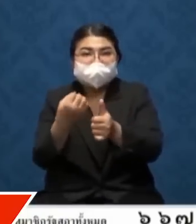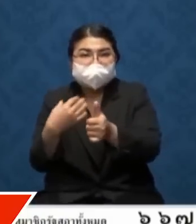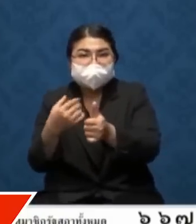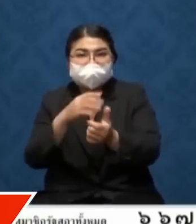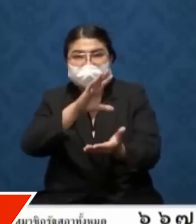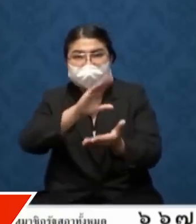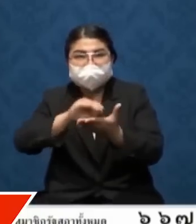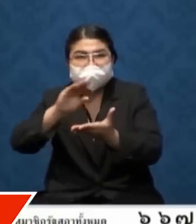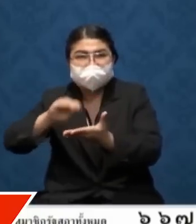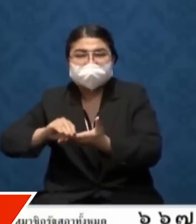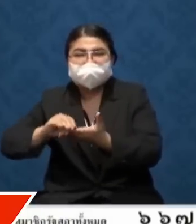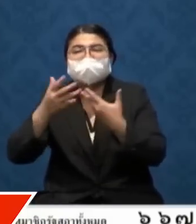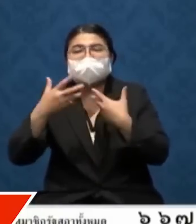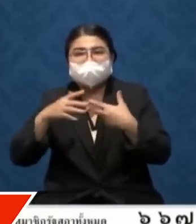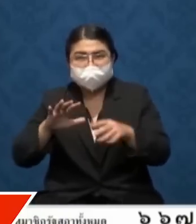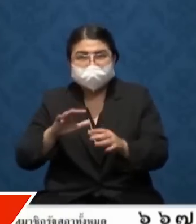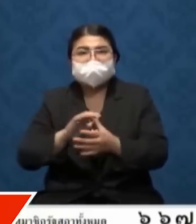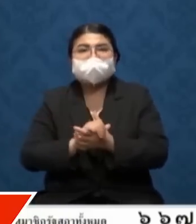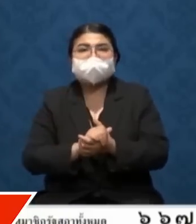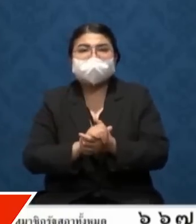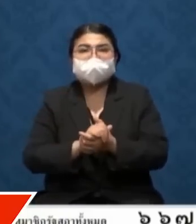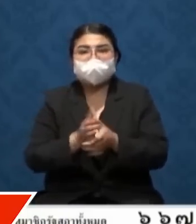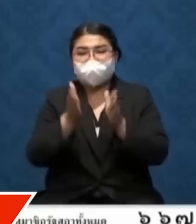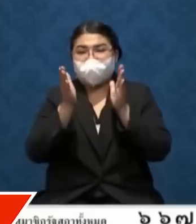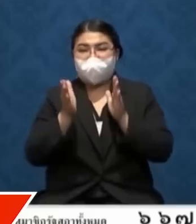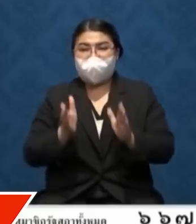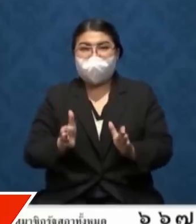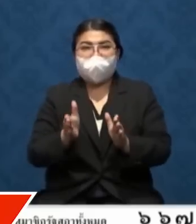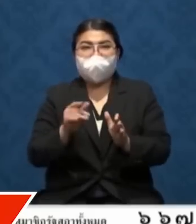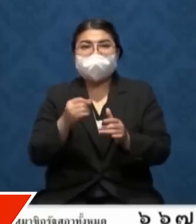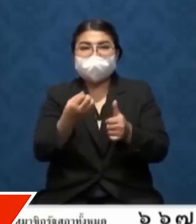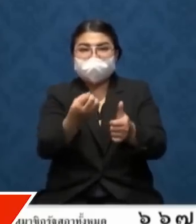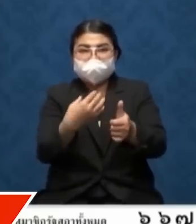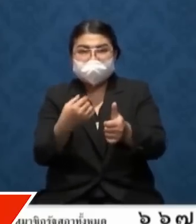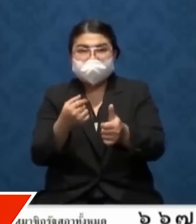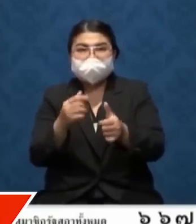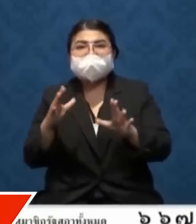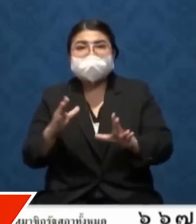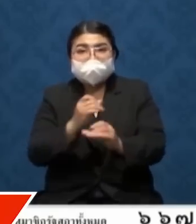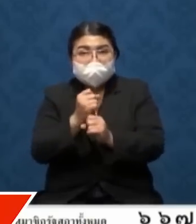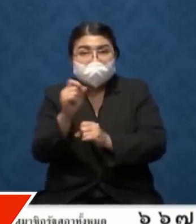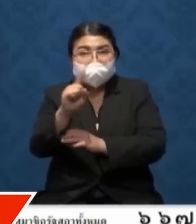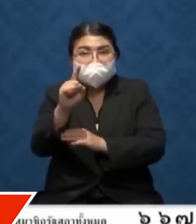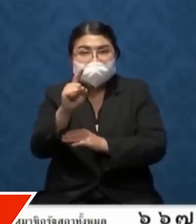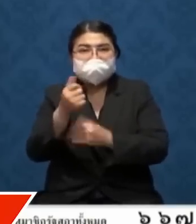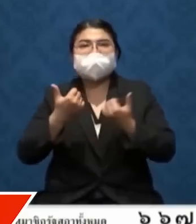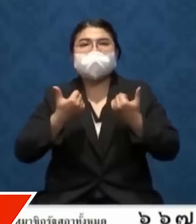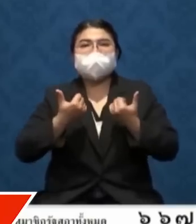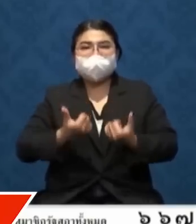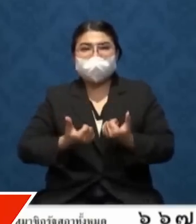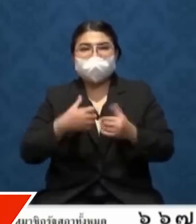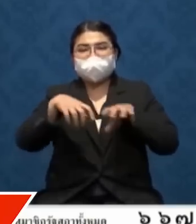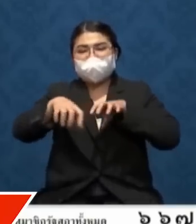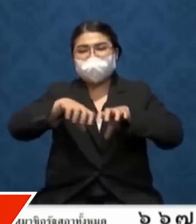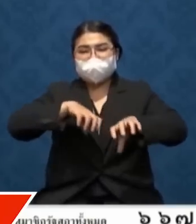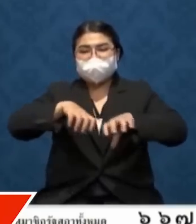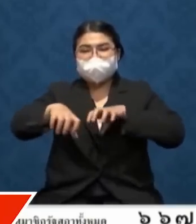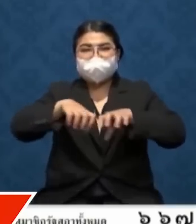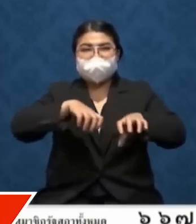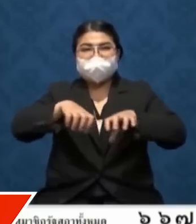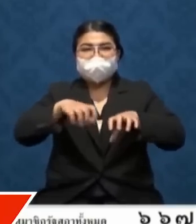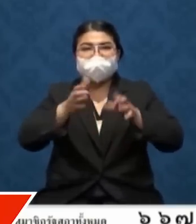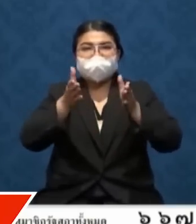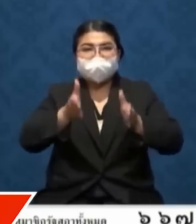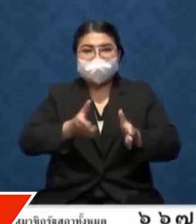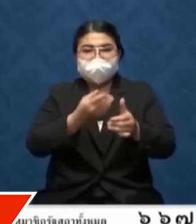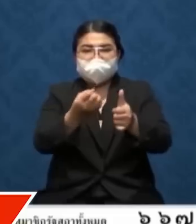และช่งของการรบฟังความทดเห็นนั้นผู้รบฟงก็สรุปว่าได้มีการจัดเวทีรับฟงความทิดเห็นแล้วสภ